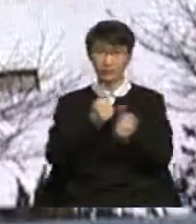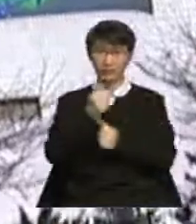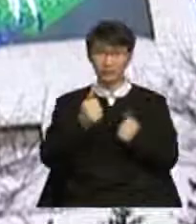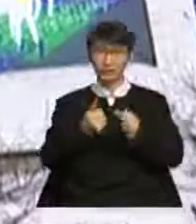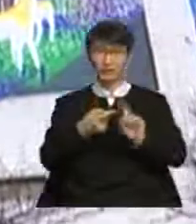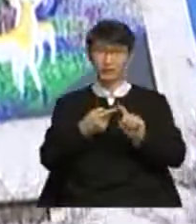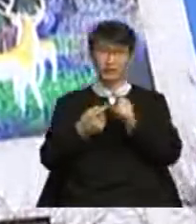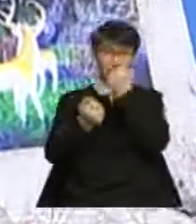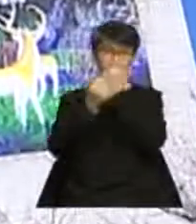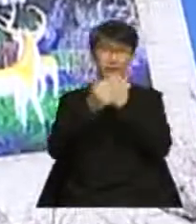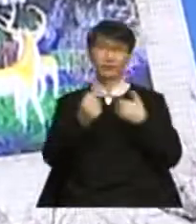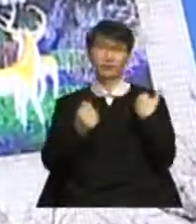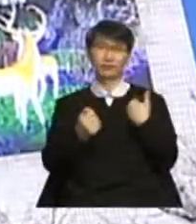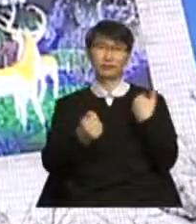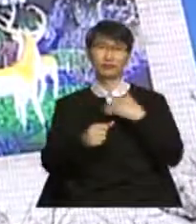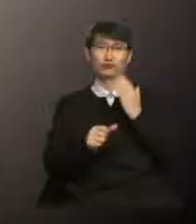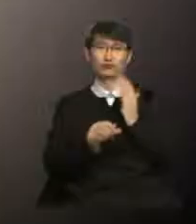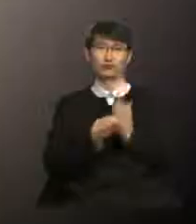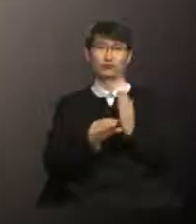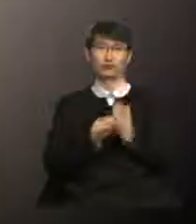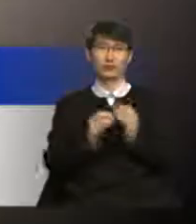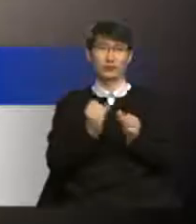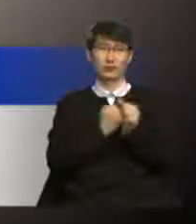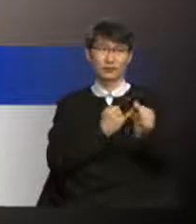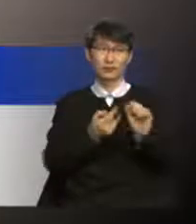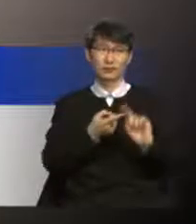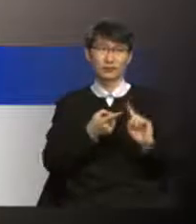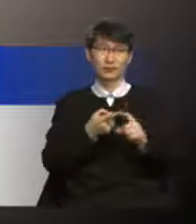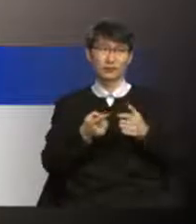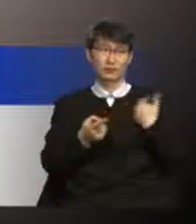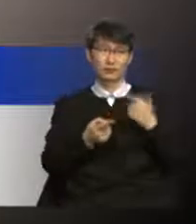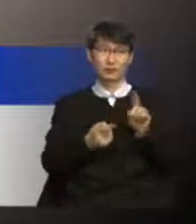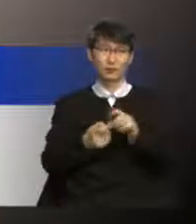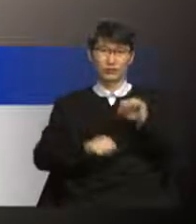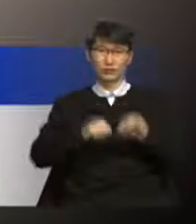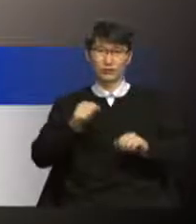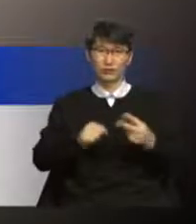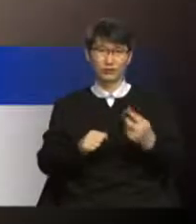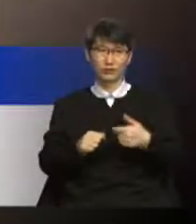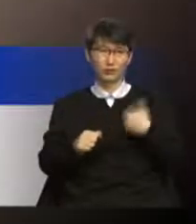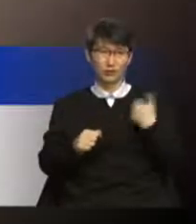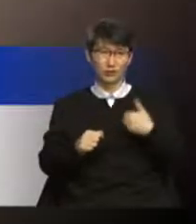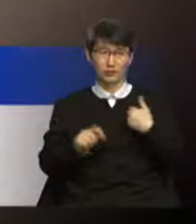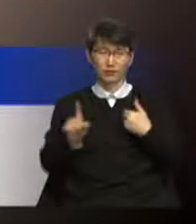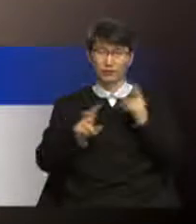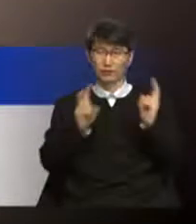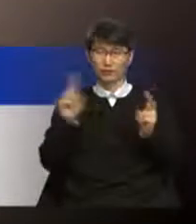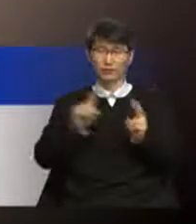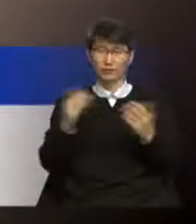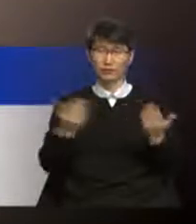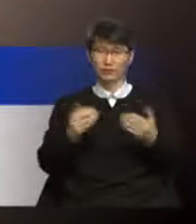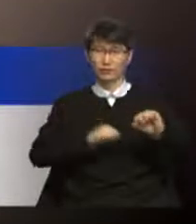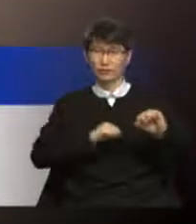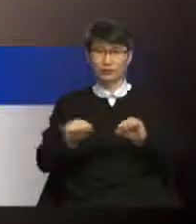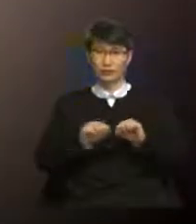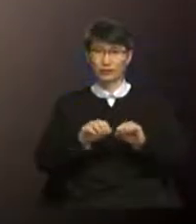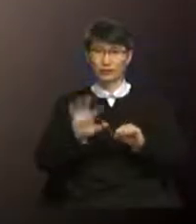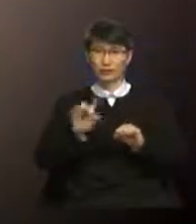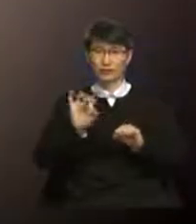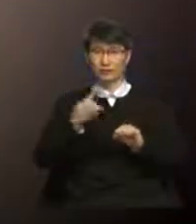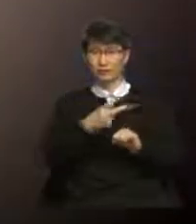모르쇠로 일관 합니다 생각난게 하는것 천향 뭐 하냐 기르려고 언어 업체에서 향 관점을 한것도 전